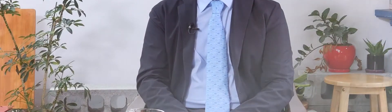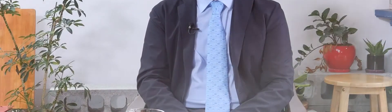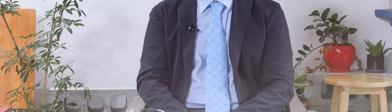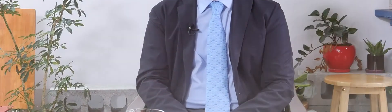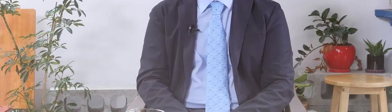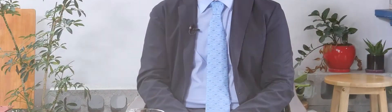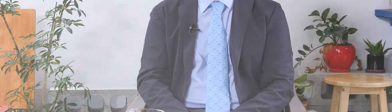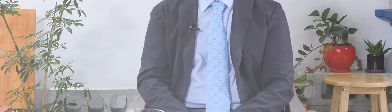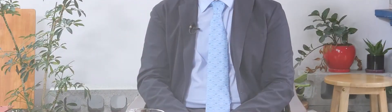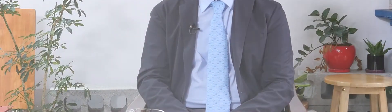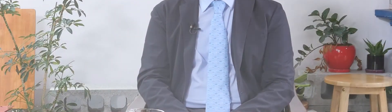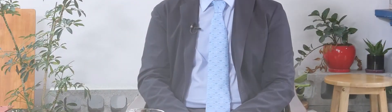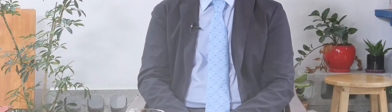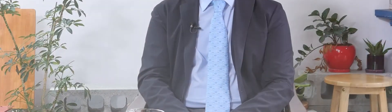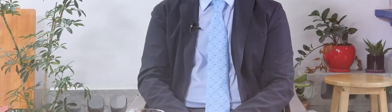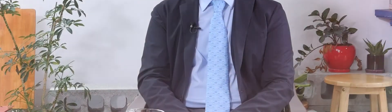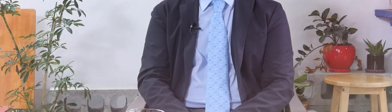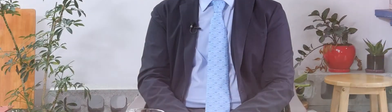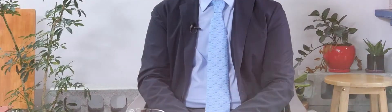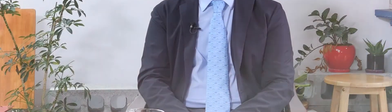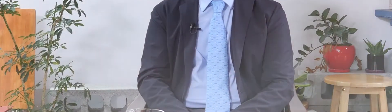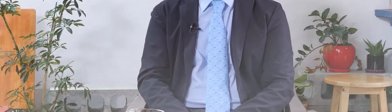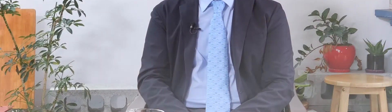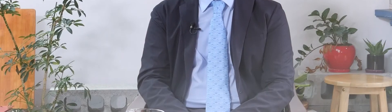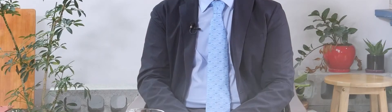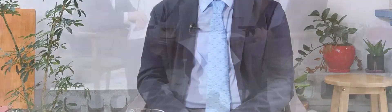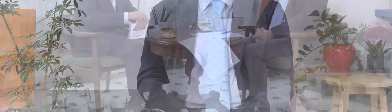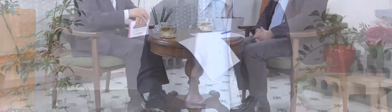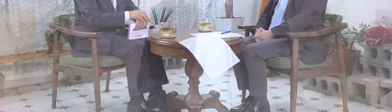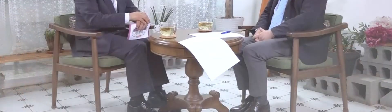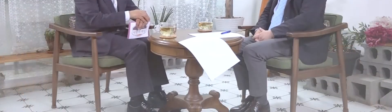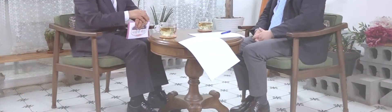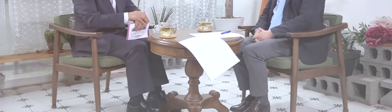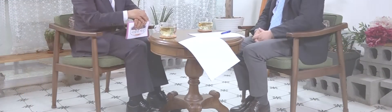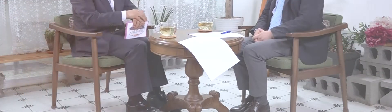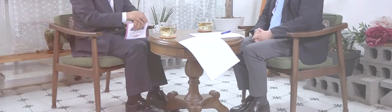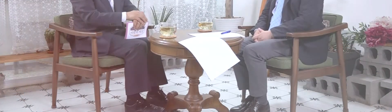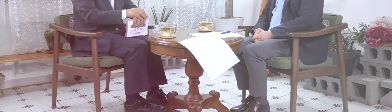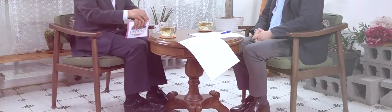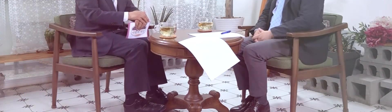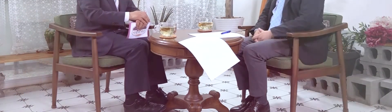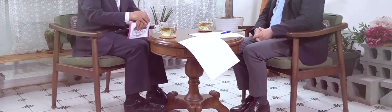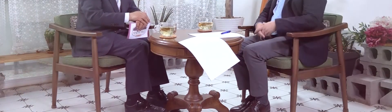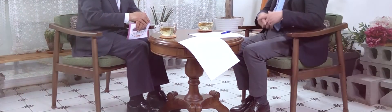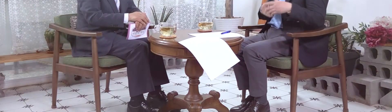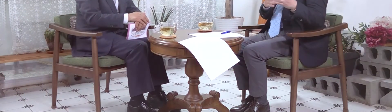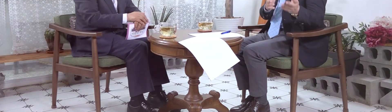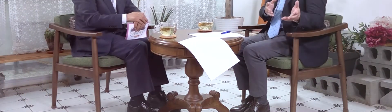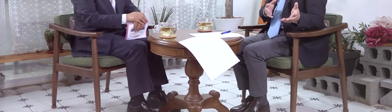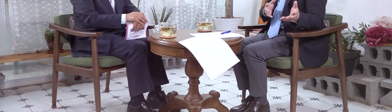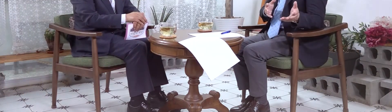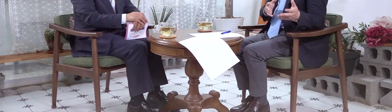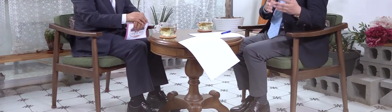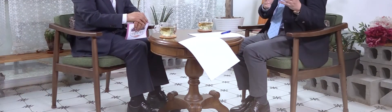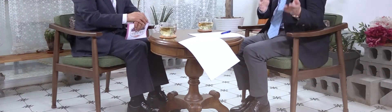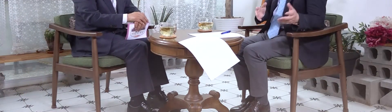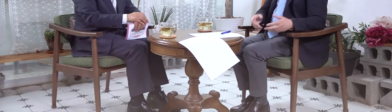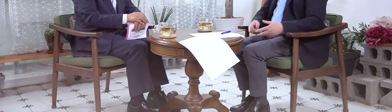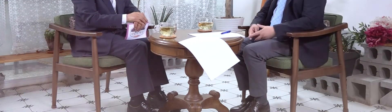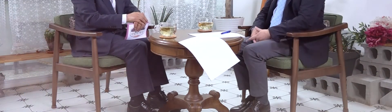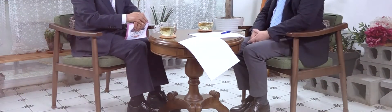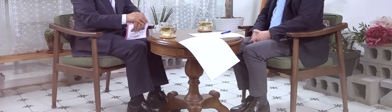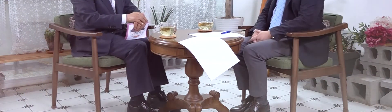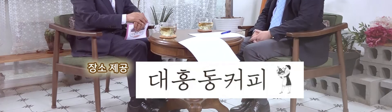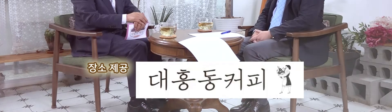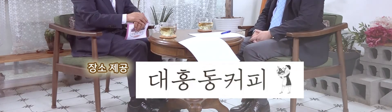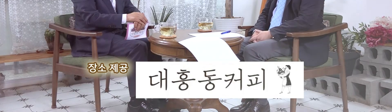아이디어를 다 냅니다. 그 시간을 굉장히 아끼고요. 그 다음에 이제 행복한 시간은 이제 개인적인 거, 가족 뭐 이런 거